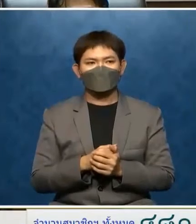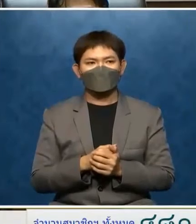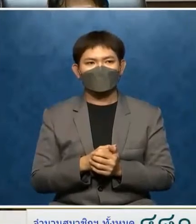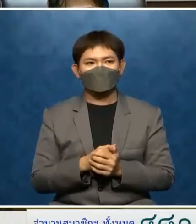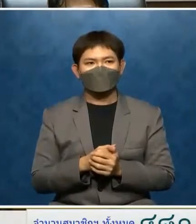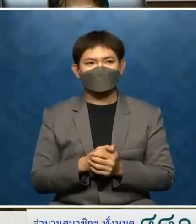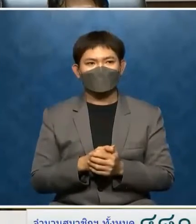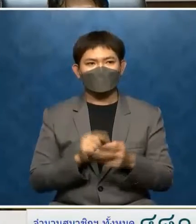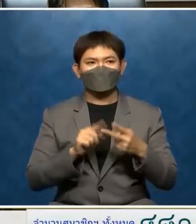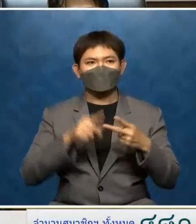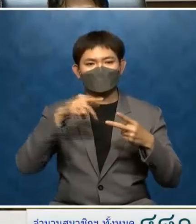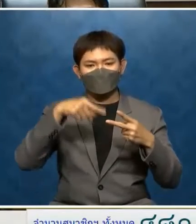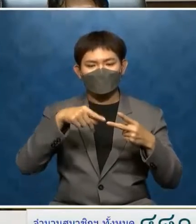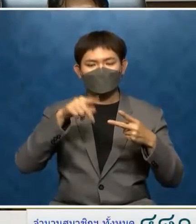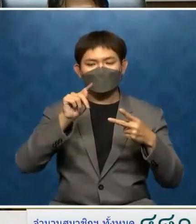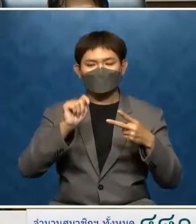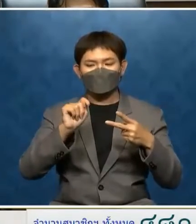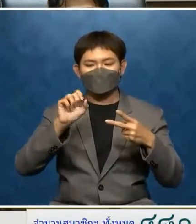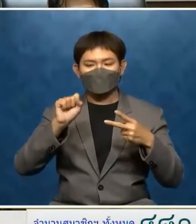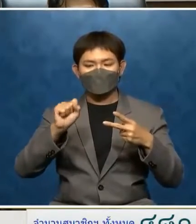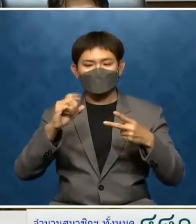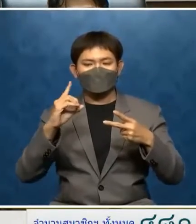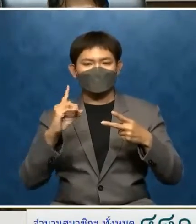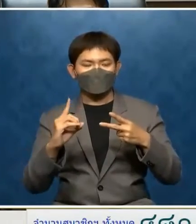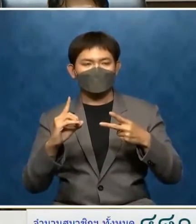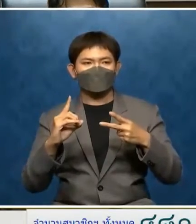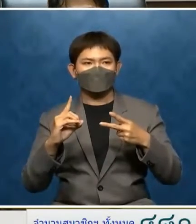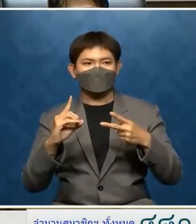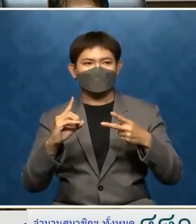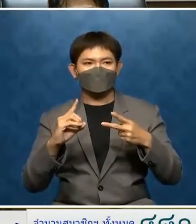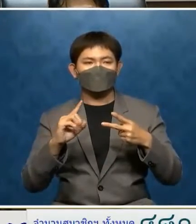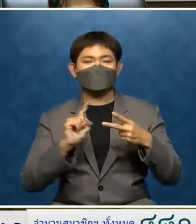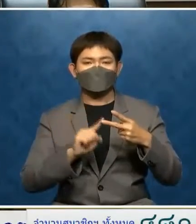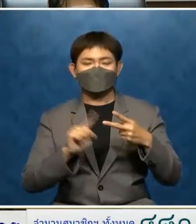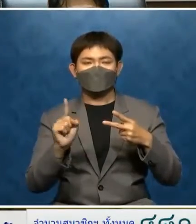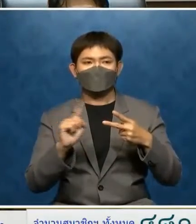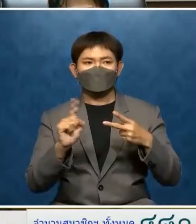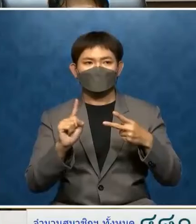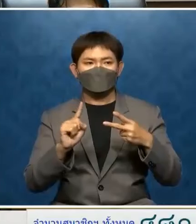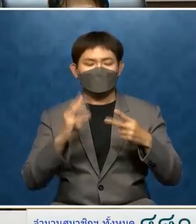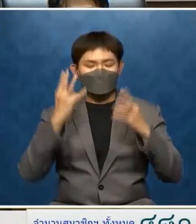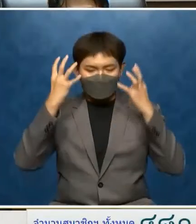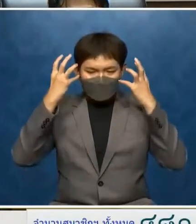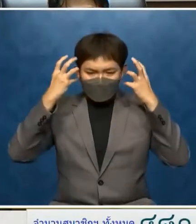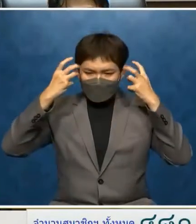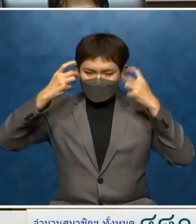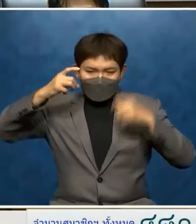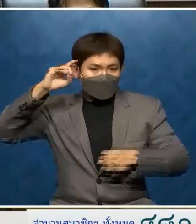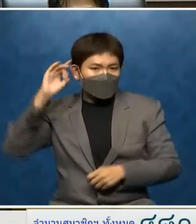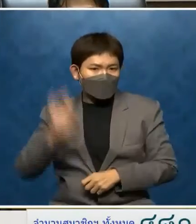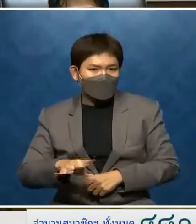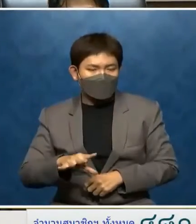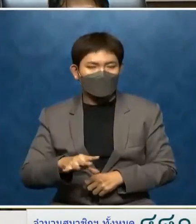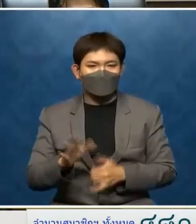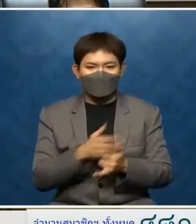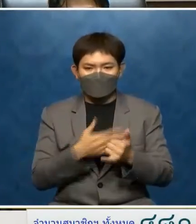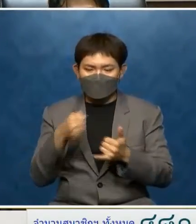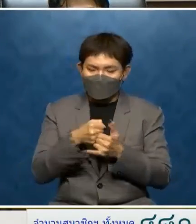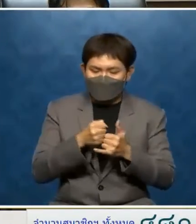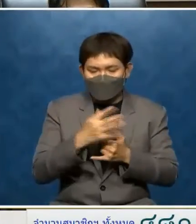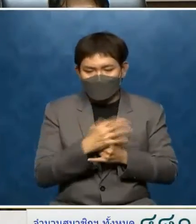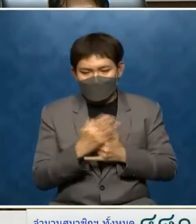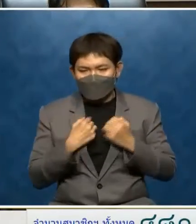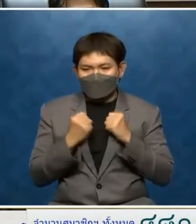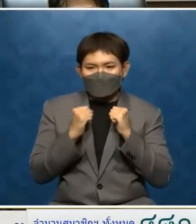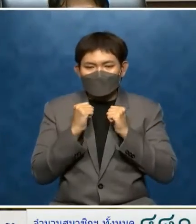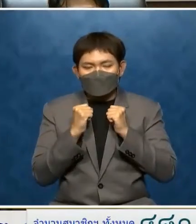โรค PTSDPost Traumatic Stress Disorder หรือโรคหรออาการเครียดอย่รุนแรงหลังเกิดเหตุกสะทวนขวั